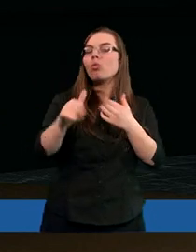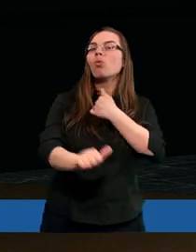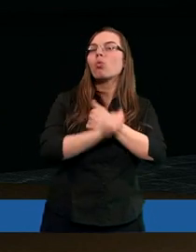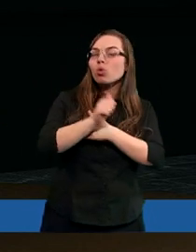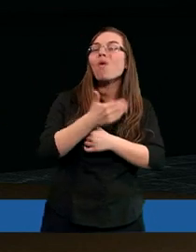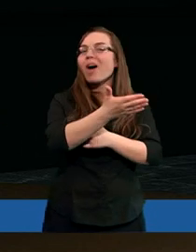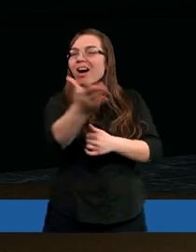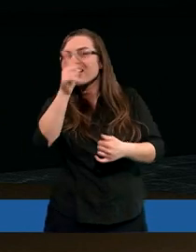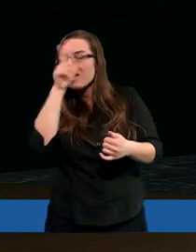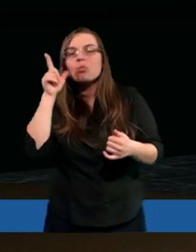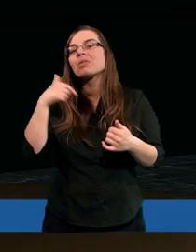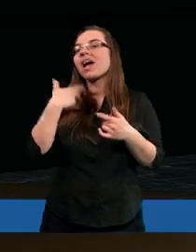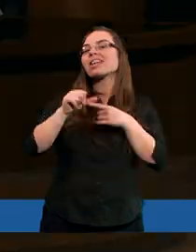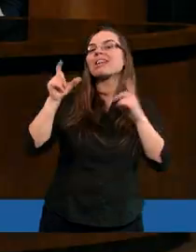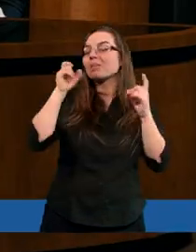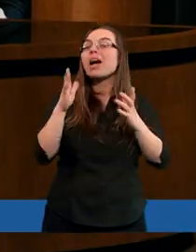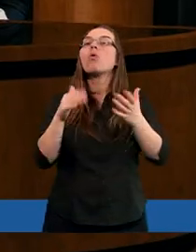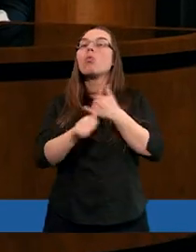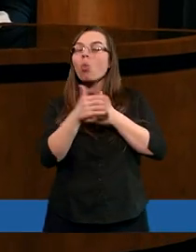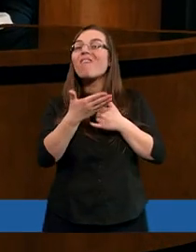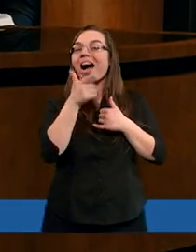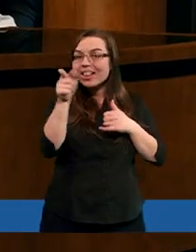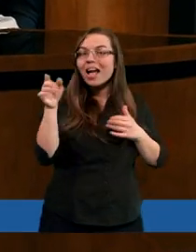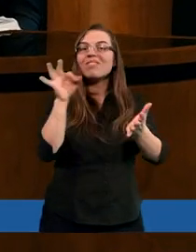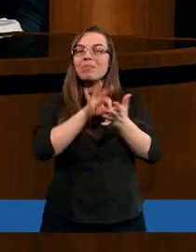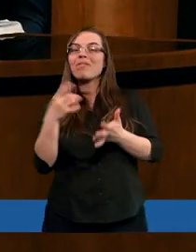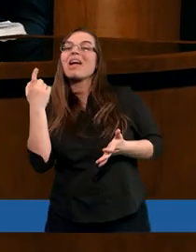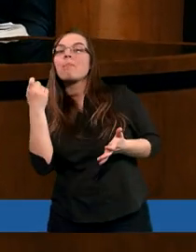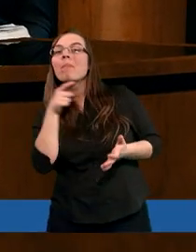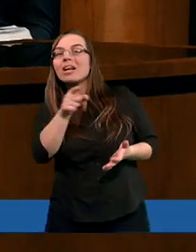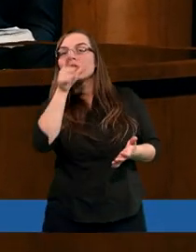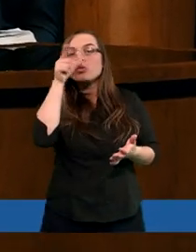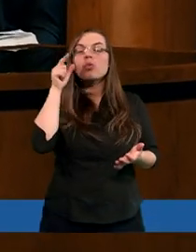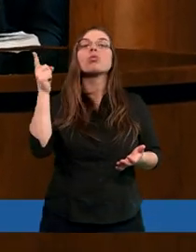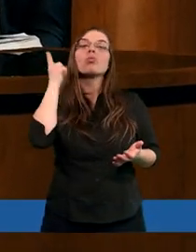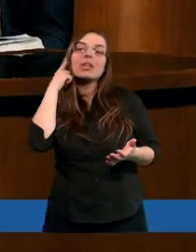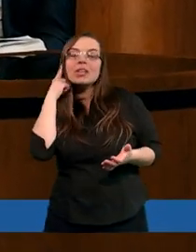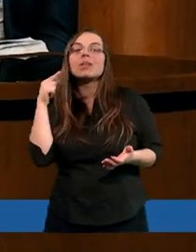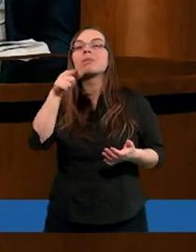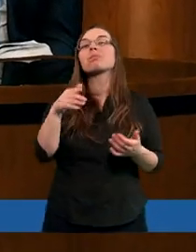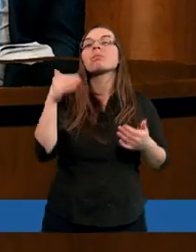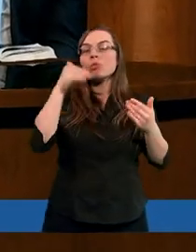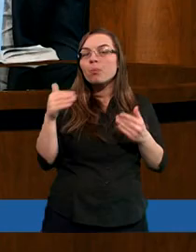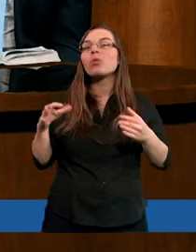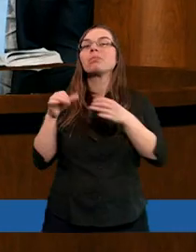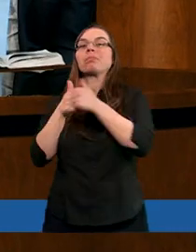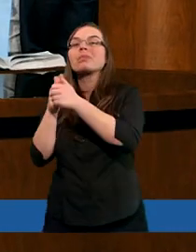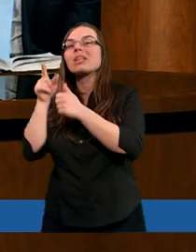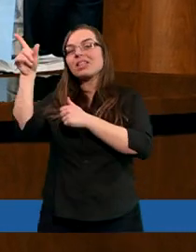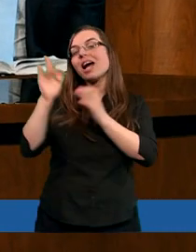udowodnić, w pewnym momencie słyszymy słowa Piotr Panie, czy mogę przypójść do Ciebie?